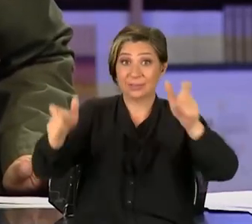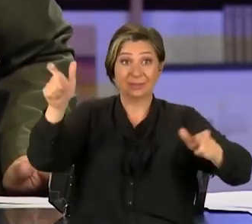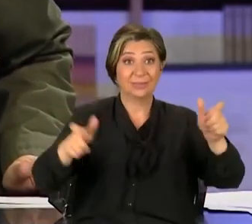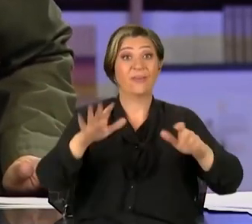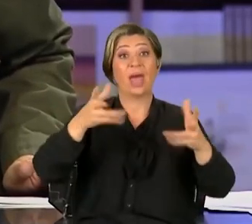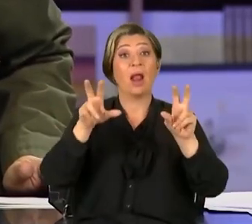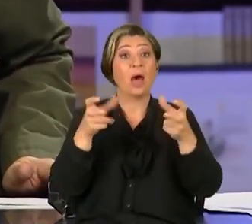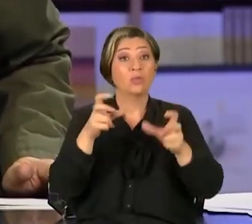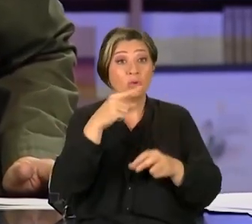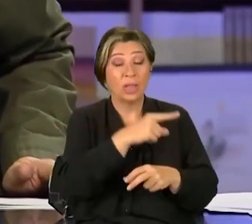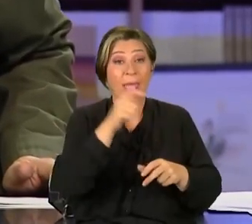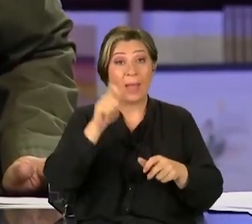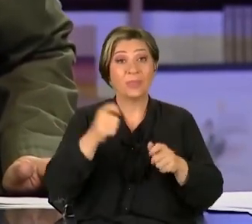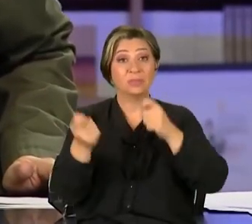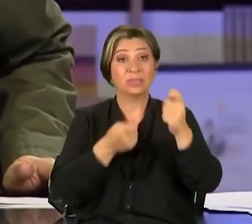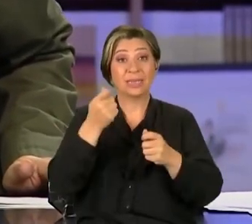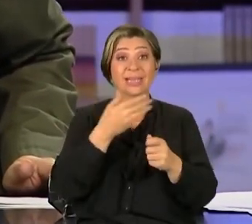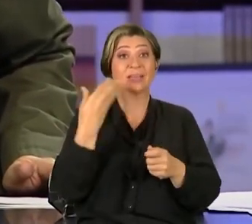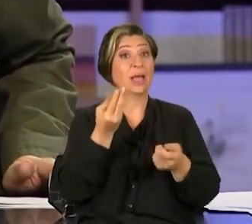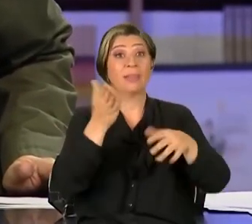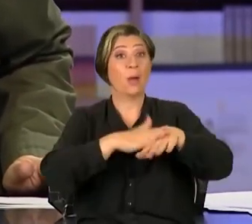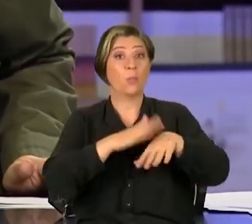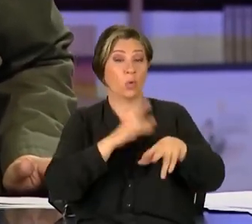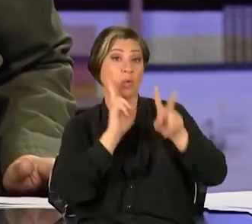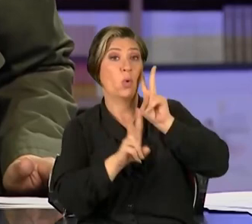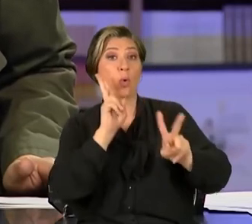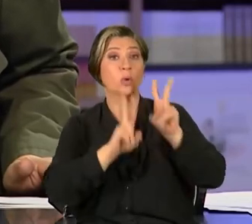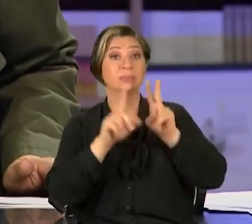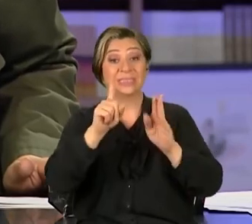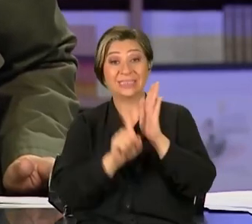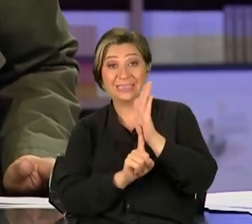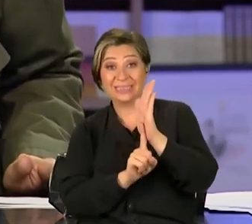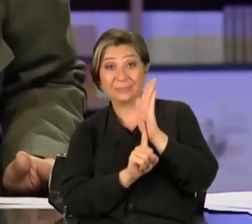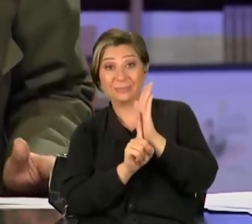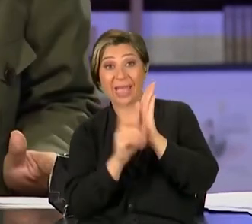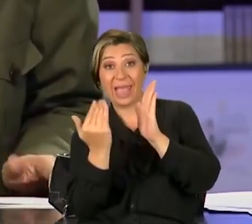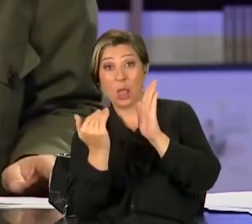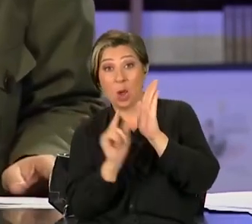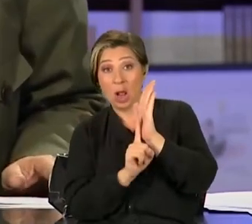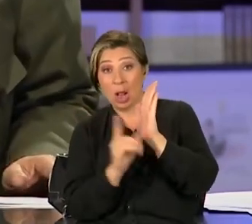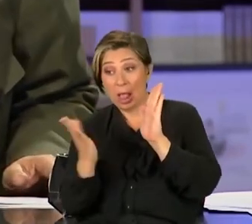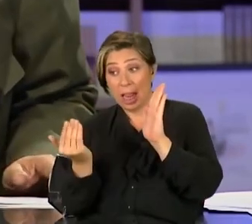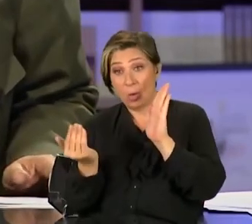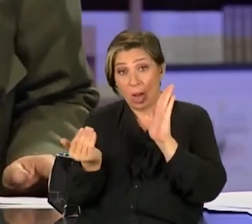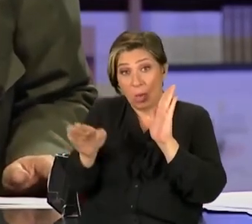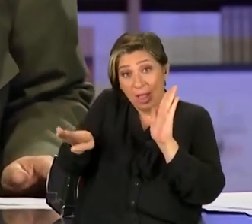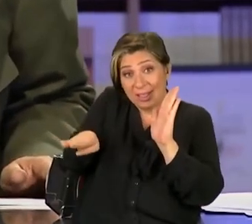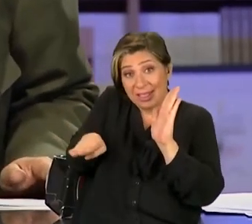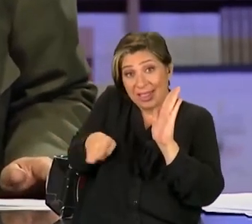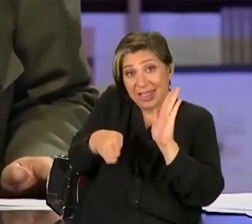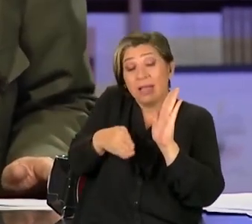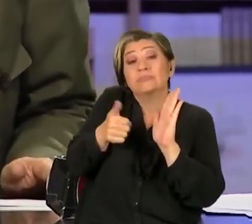ya da radyoda yaptığım işlerde gençler ne yapıyorlar görüyorum Siz dipten gelen dalgasınız Bunca Yıldır dipten geliyorsunuz